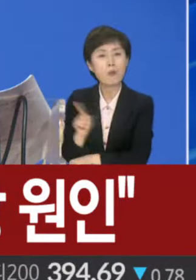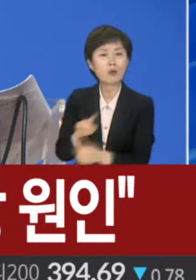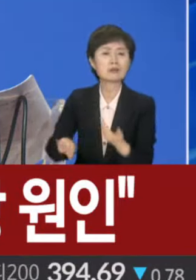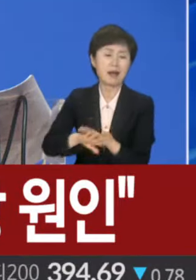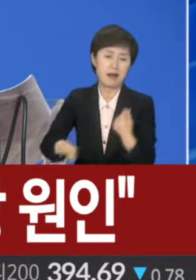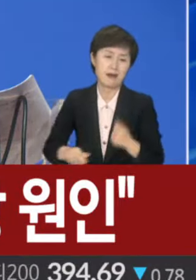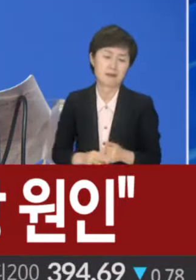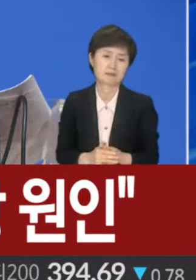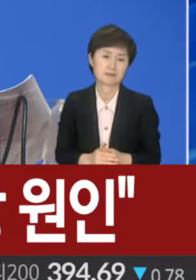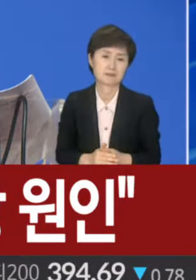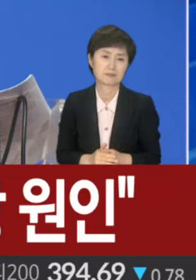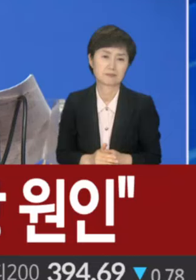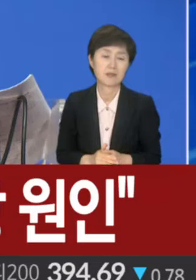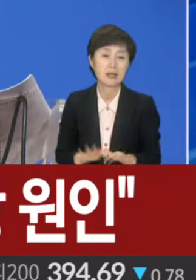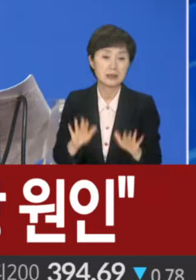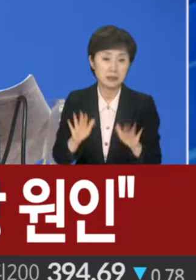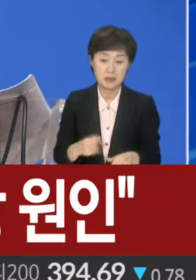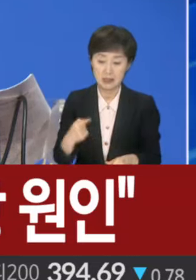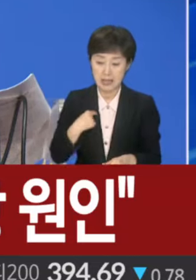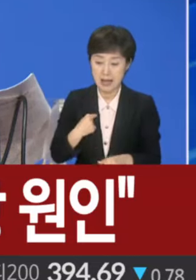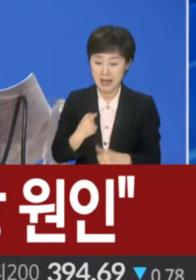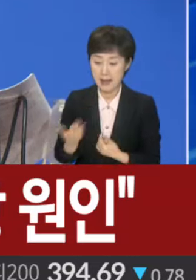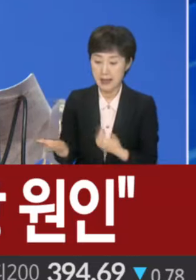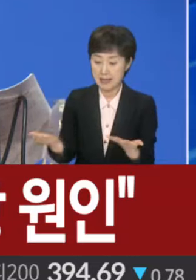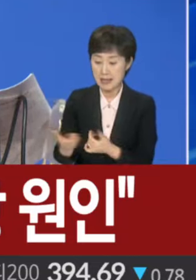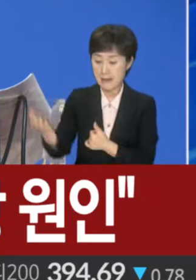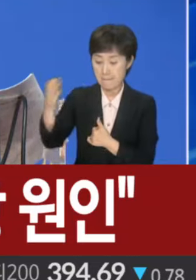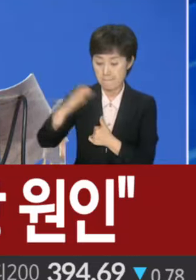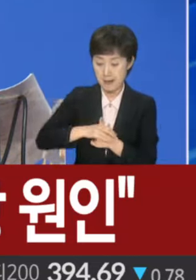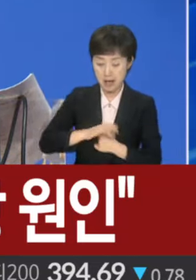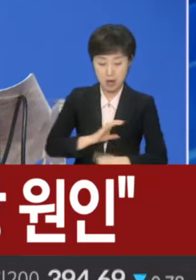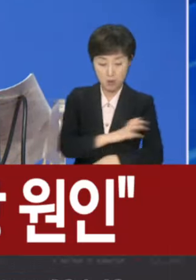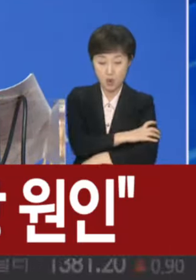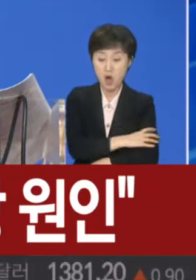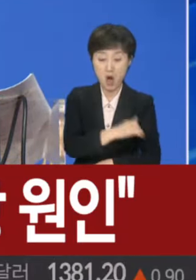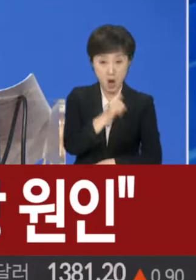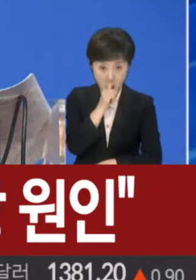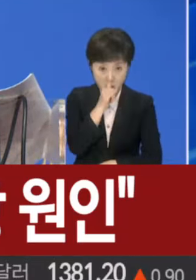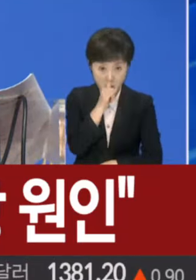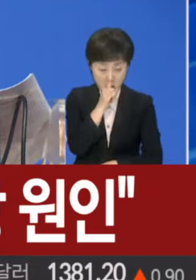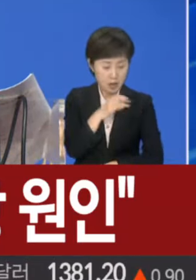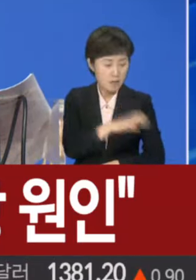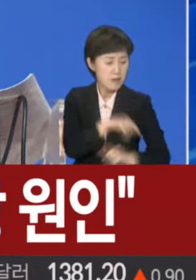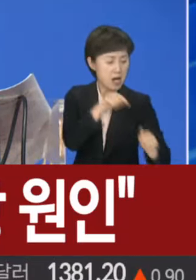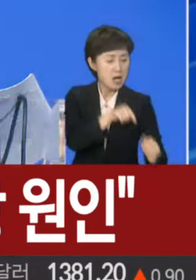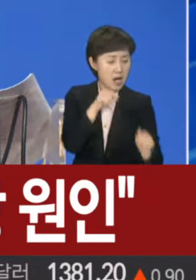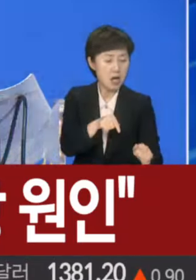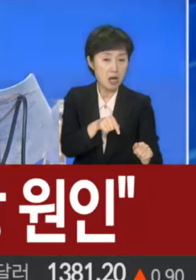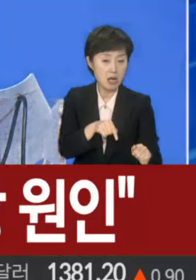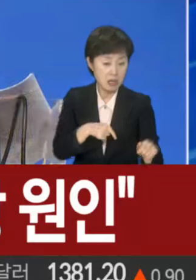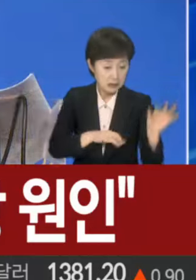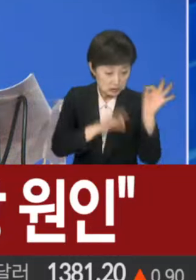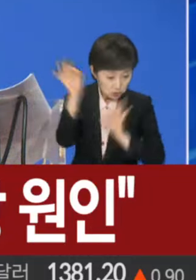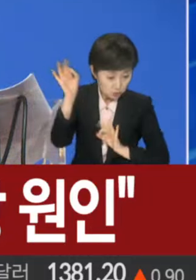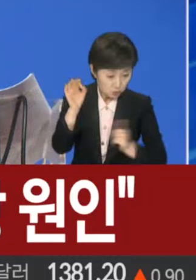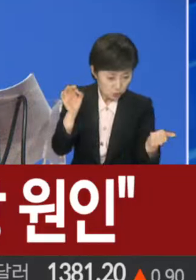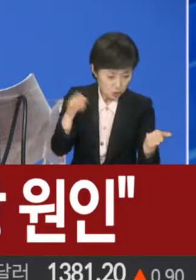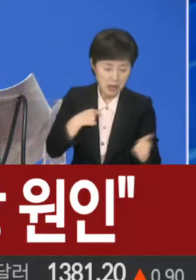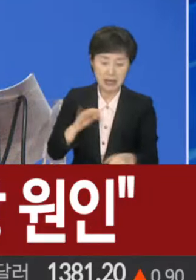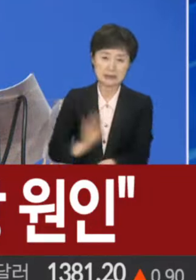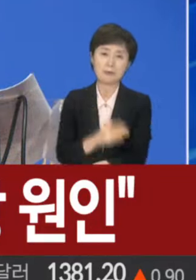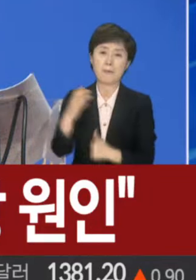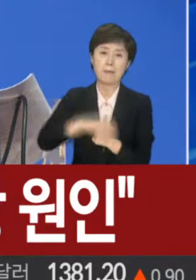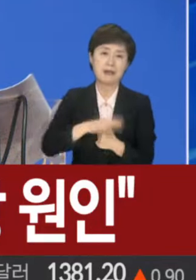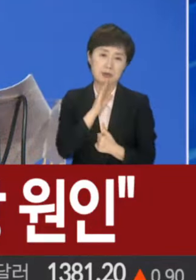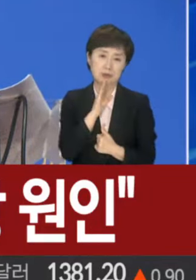네. 그렇다고 하면 그 전제는 내가 어떤 권리를 갖고 있어야 이 범죄로 재책을 물을 수가 있는 겁니다. 그런데 작전통제권이 육군